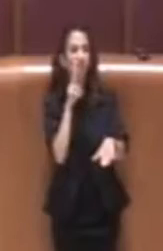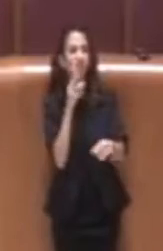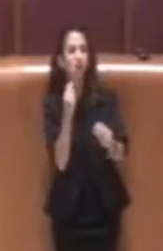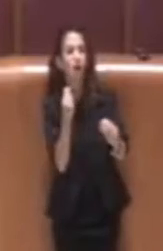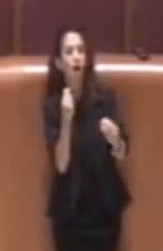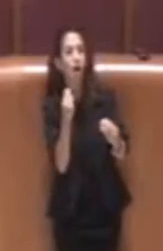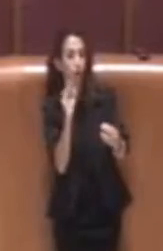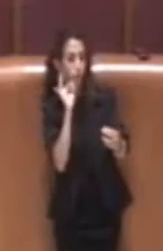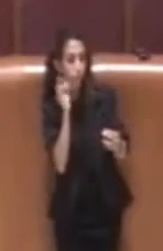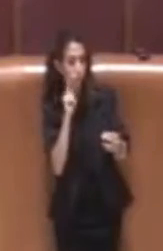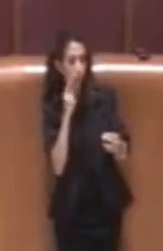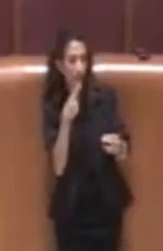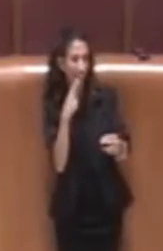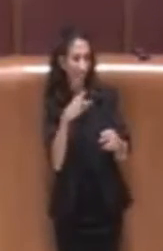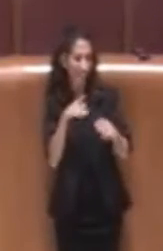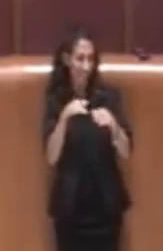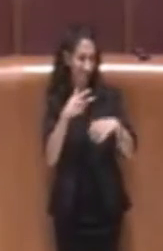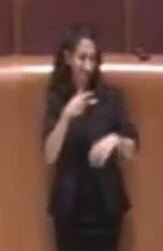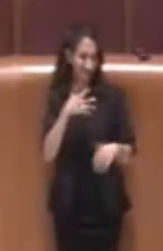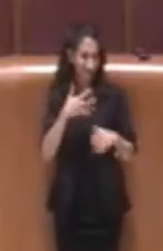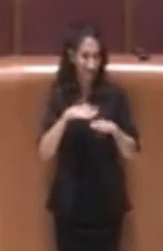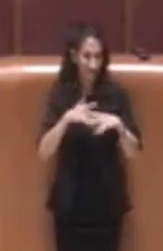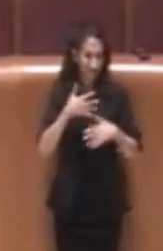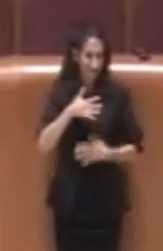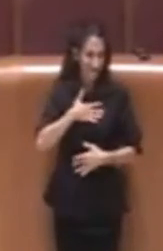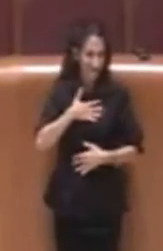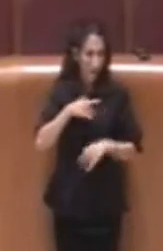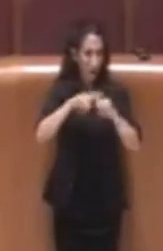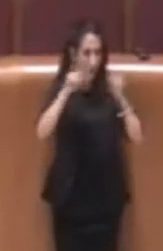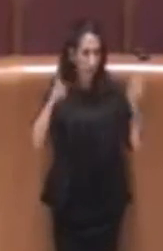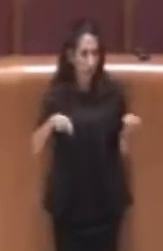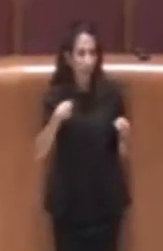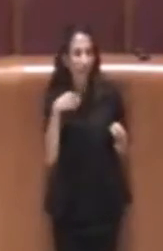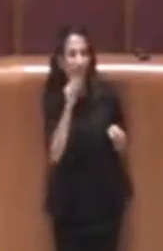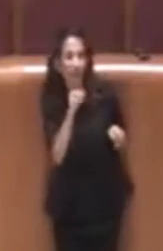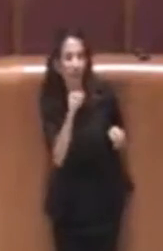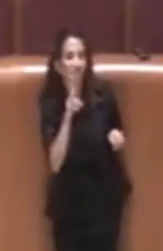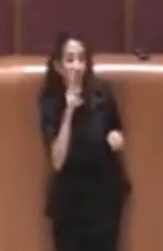buono? E l'oste dice: sì, certo che è buono. Se io vado a